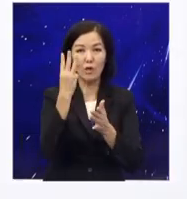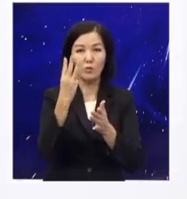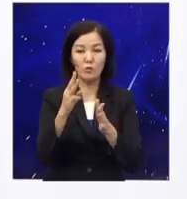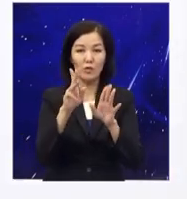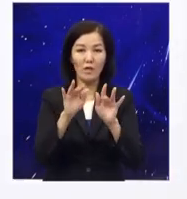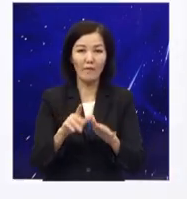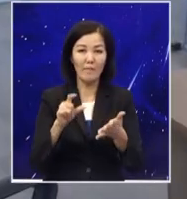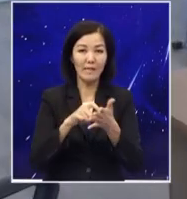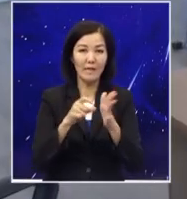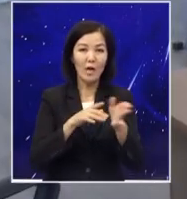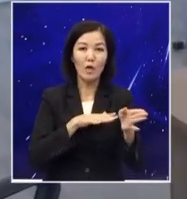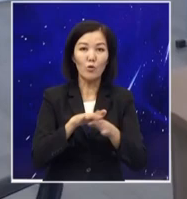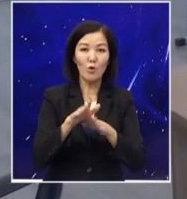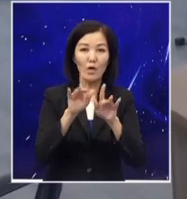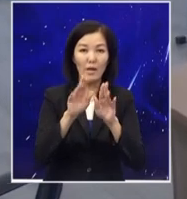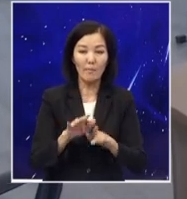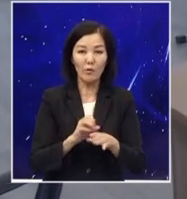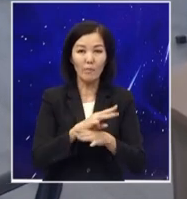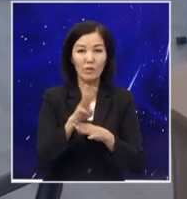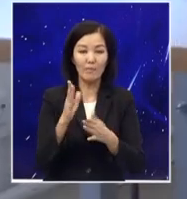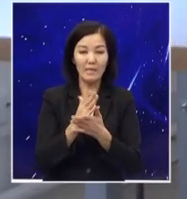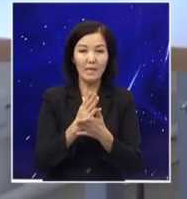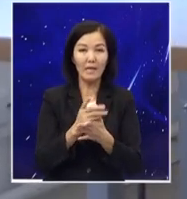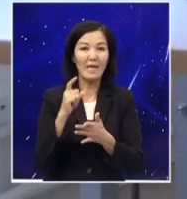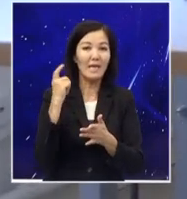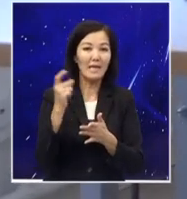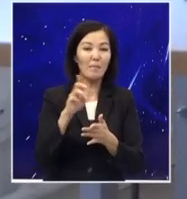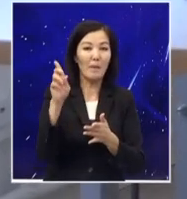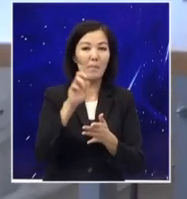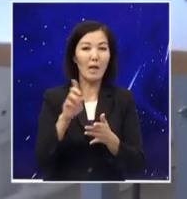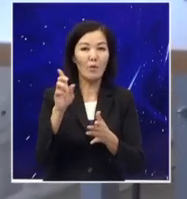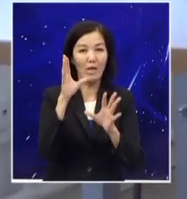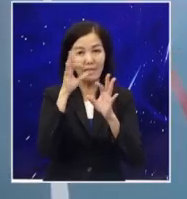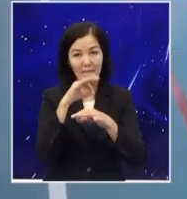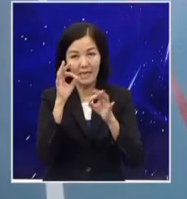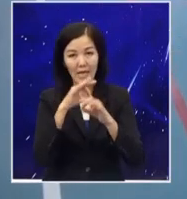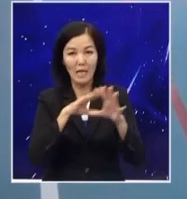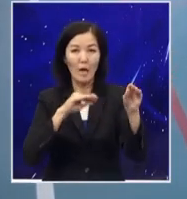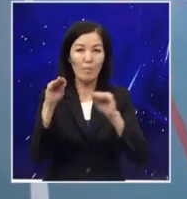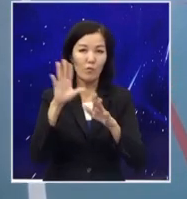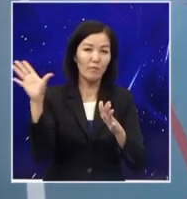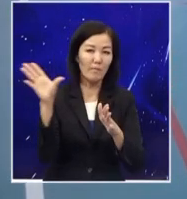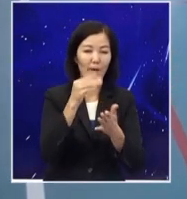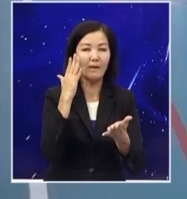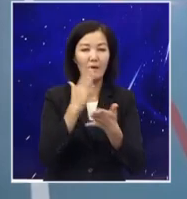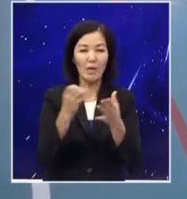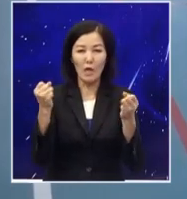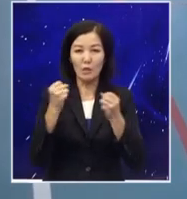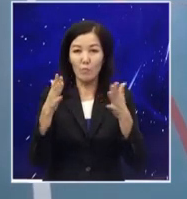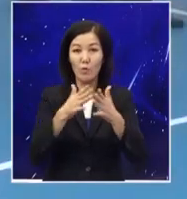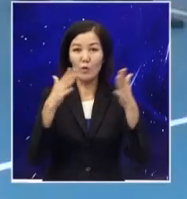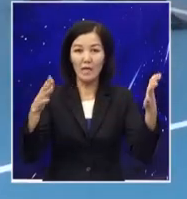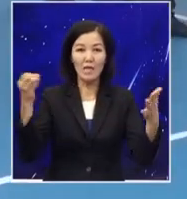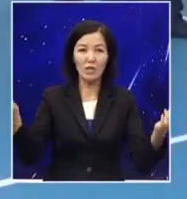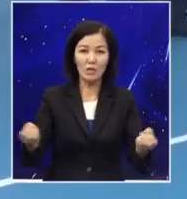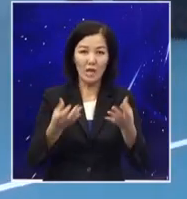информатика кабинеті толық компьютермен жабдықталған. Химия, биология бөлмесі де зертханалық құралдармен қамтылған. Спорт залы кең әрі